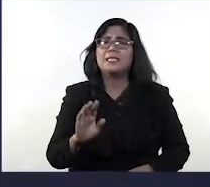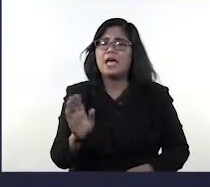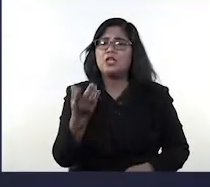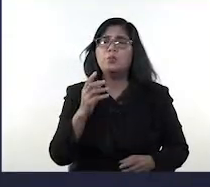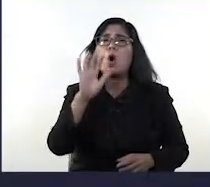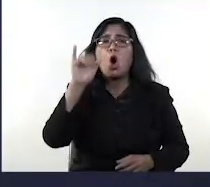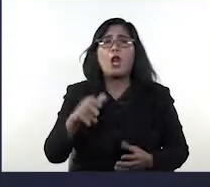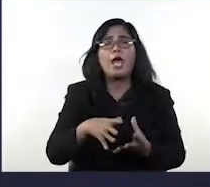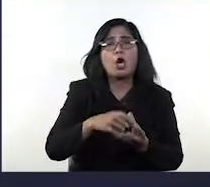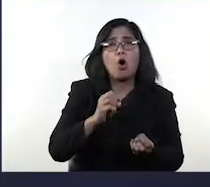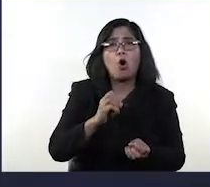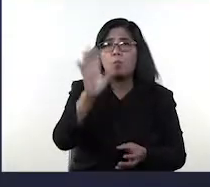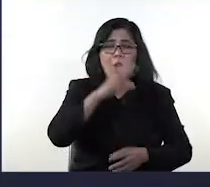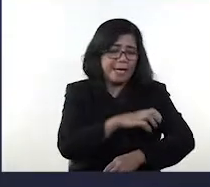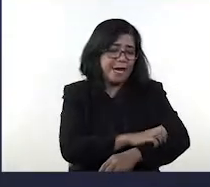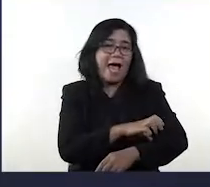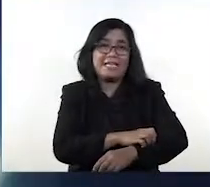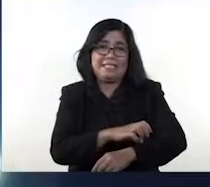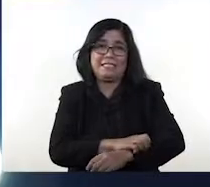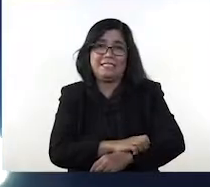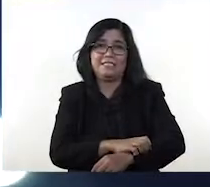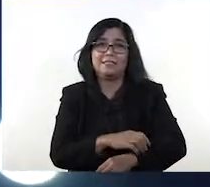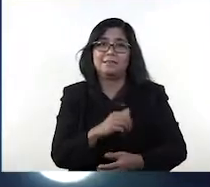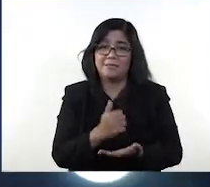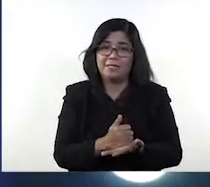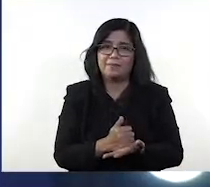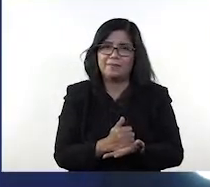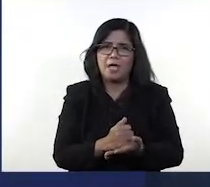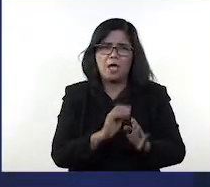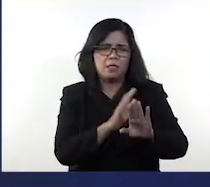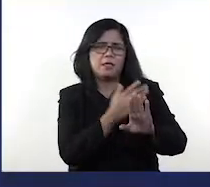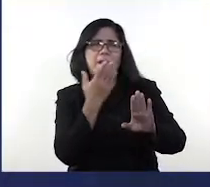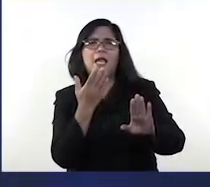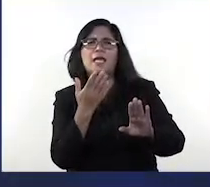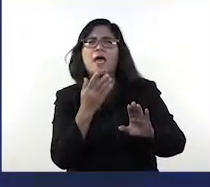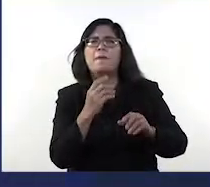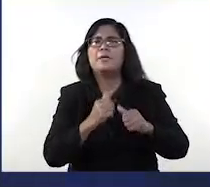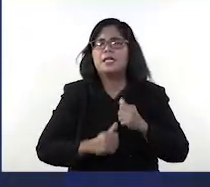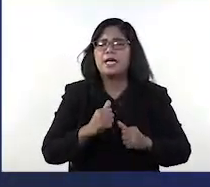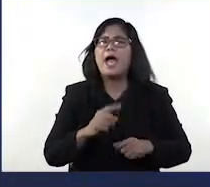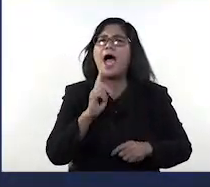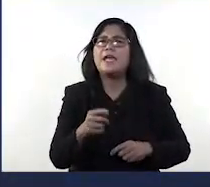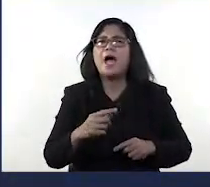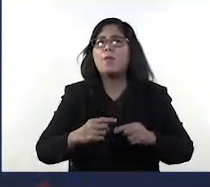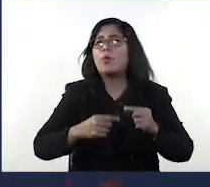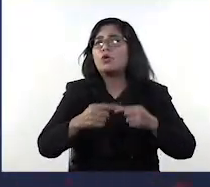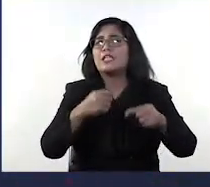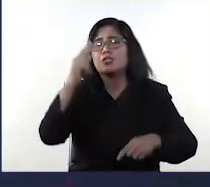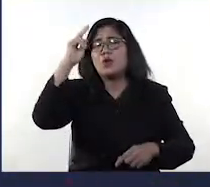daging Hai tapi yang kedua karena kita tahu dibalik penderitaan ada proses Tuhan yang luar biasa